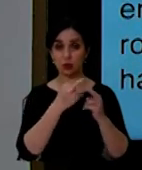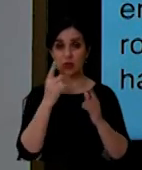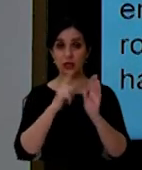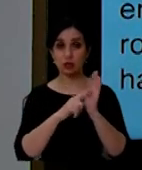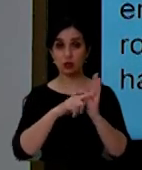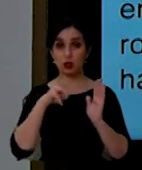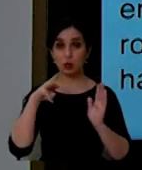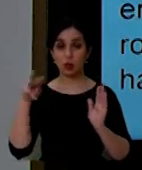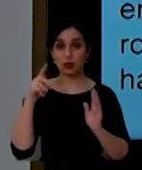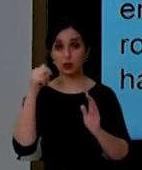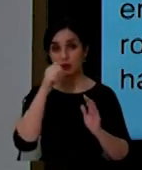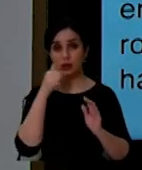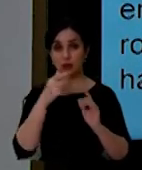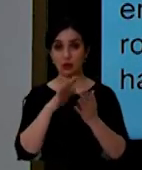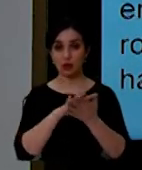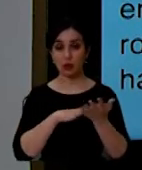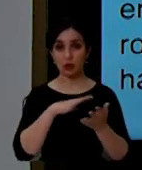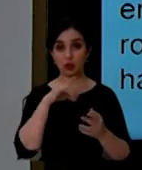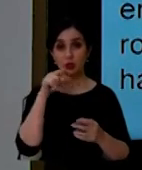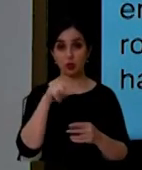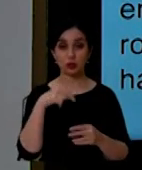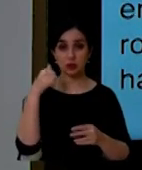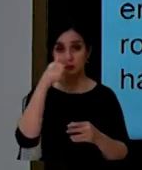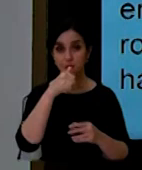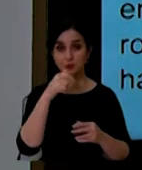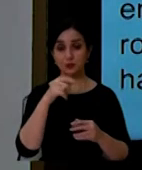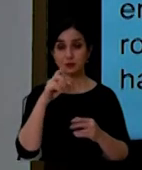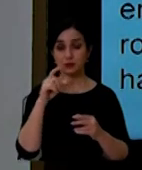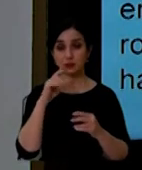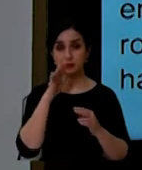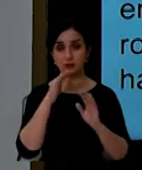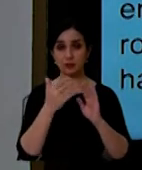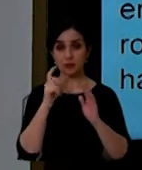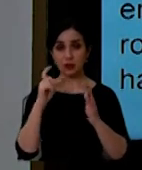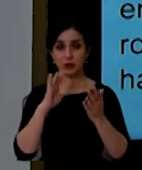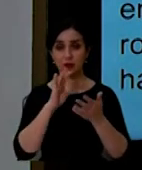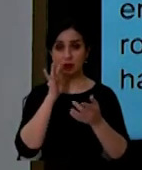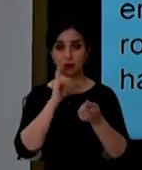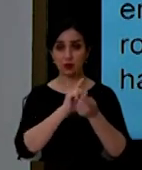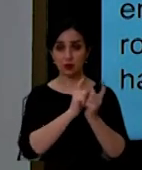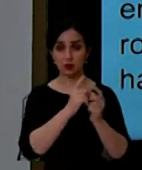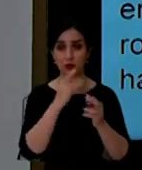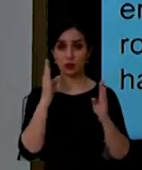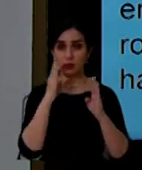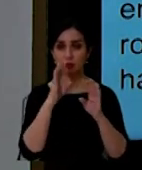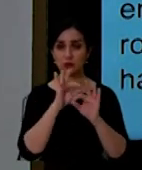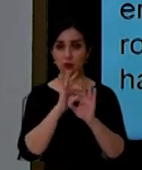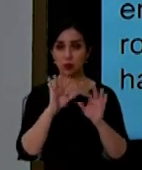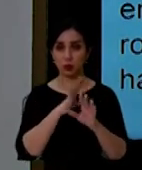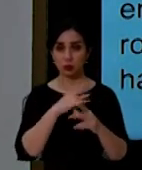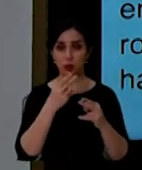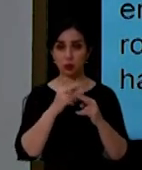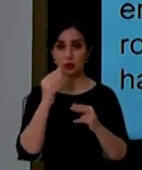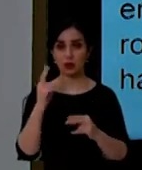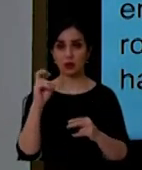etkən. Əşbə əyirədə, əqləm, ələq, mətədil bolibən. Kəynəzay